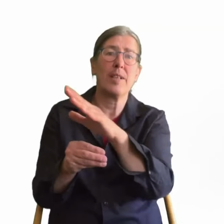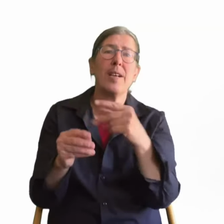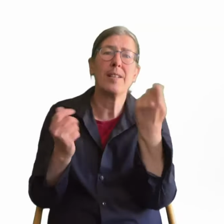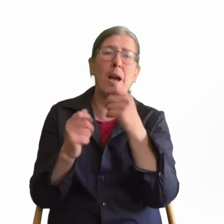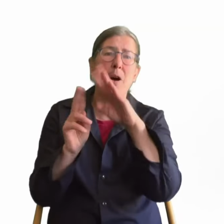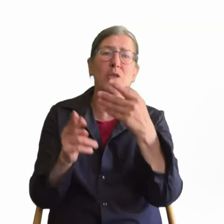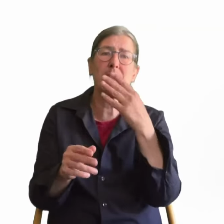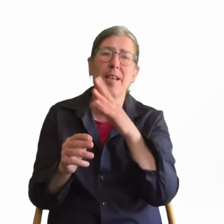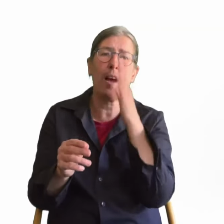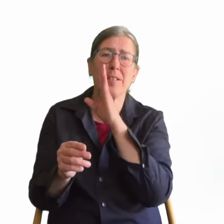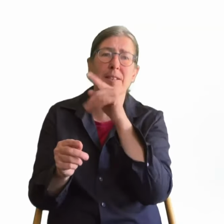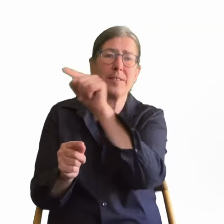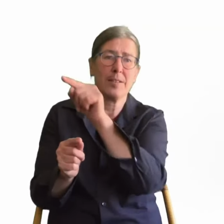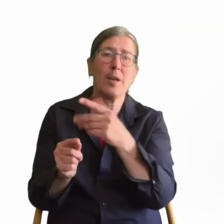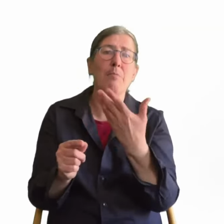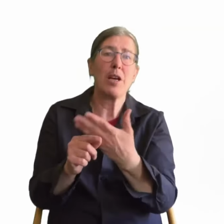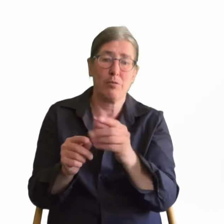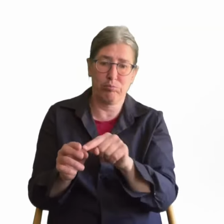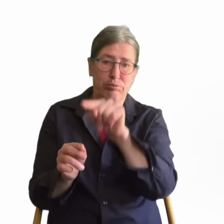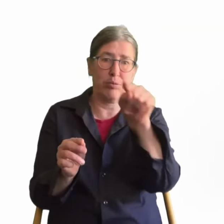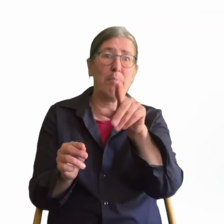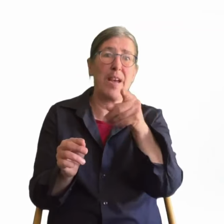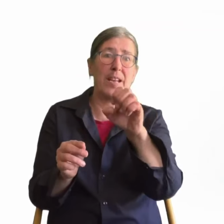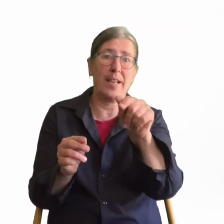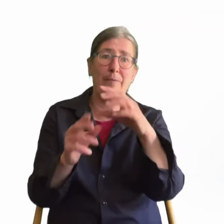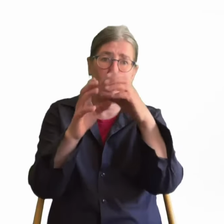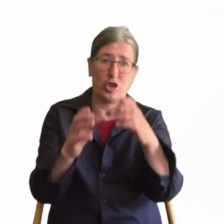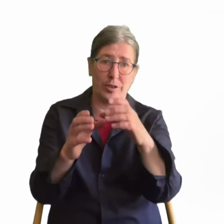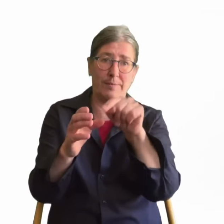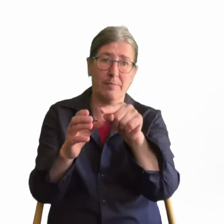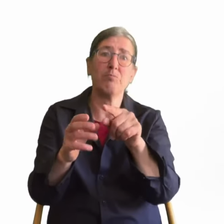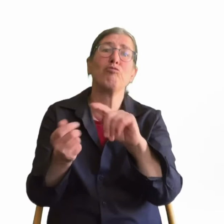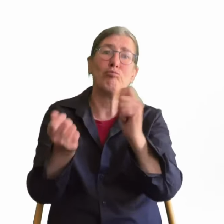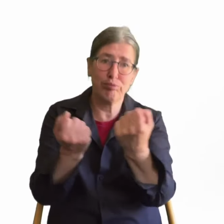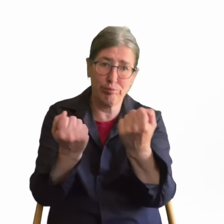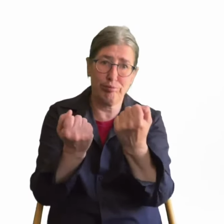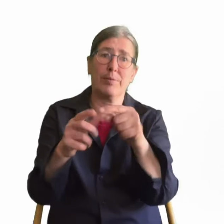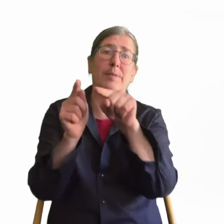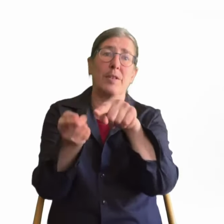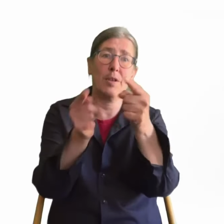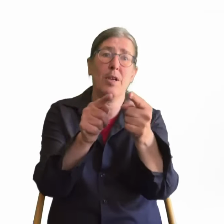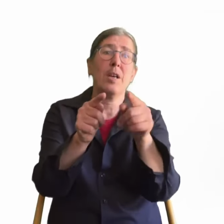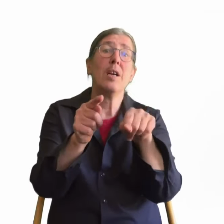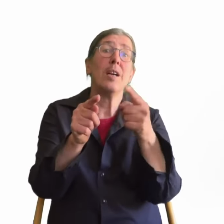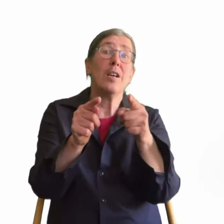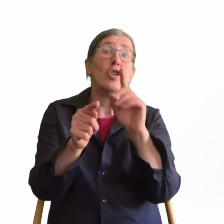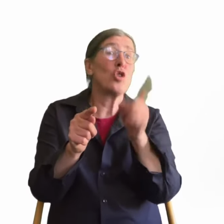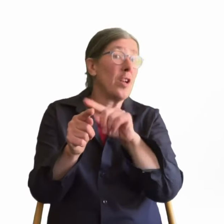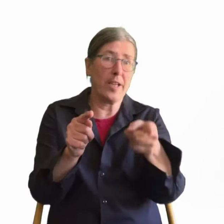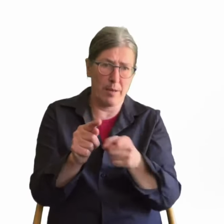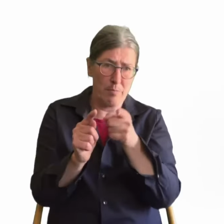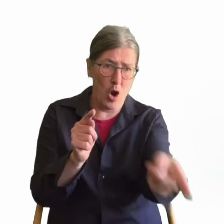also diese Treibhausgase, zum Beispiel Plastikflaschen, PET-Flaschen. Und diese PET-Flaschen, die sollen eben